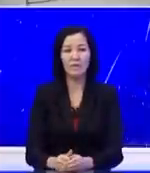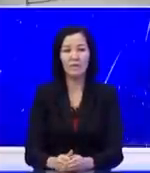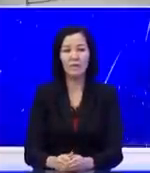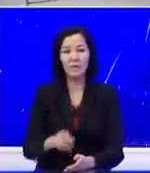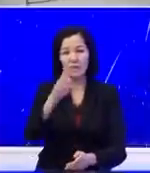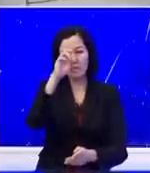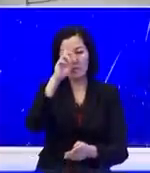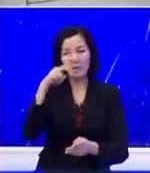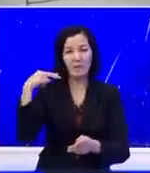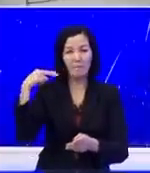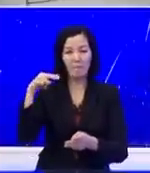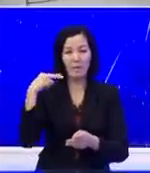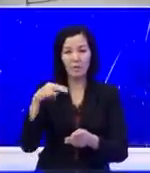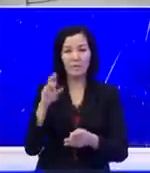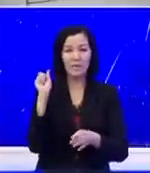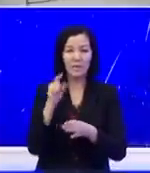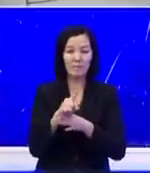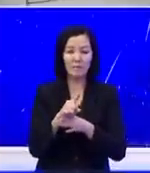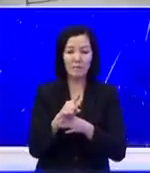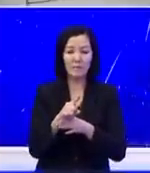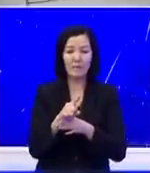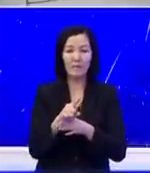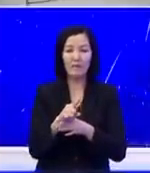Мемлекет басшысының тапсырмасымен ол